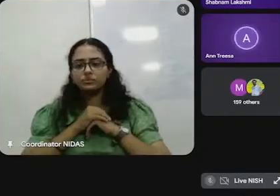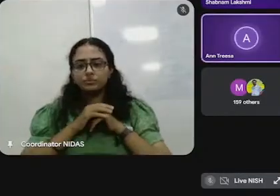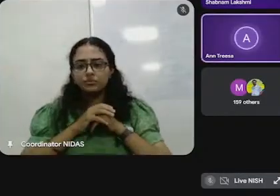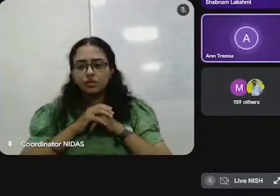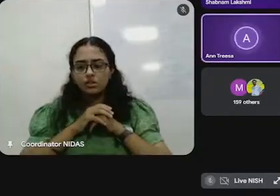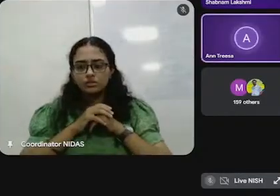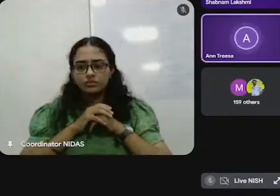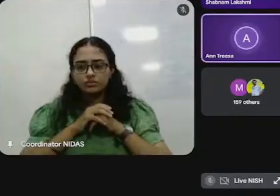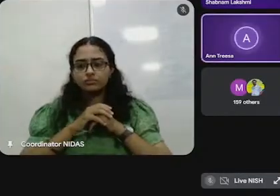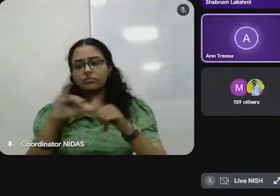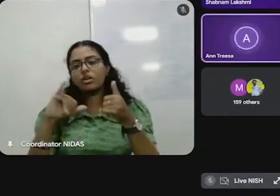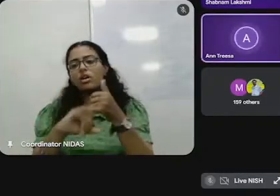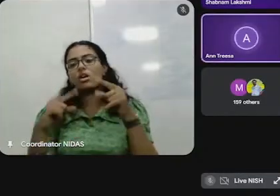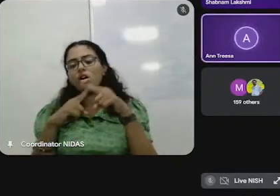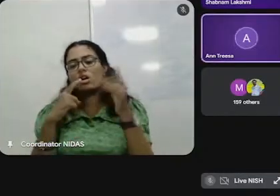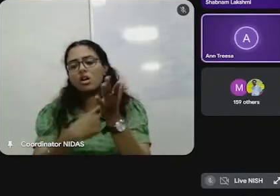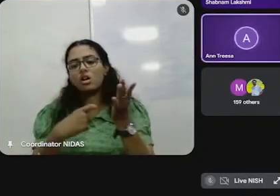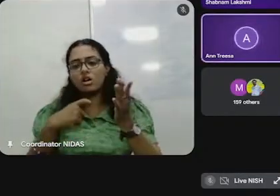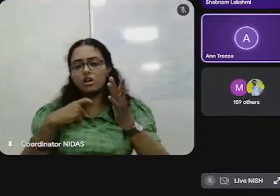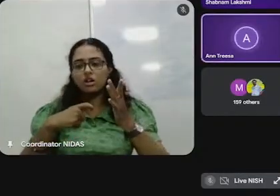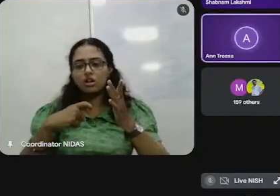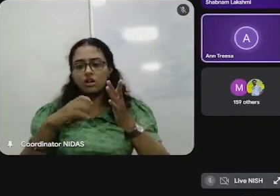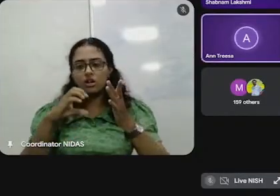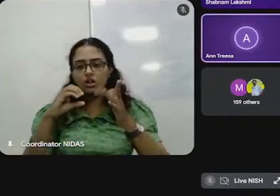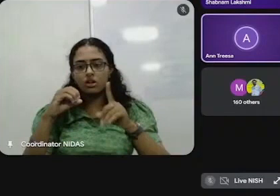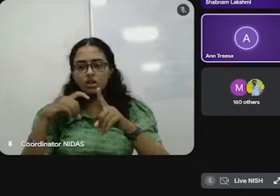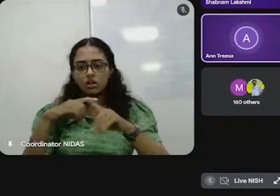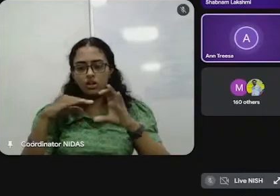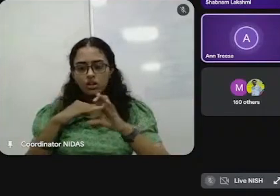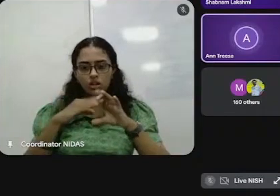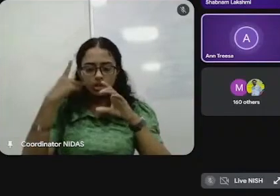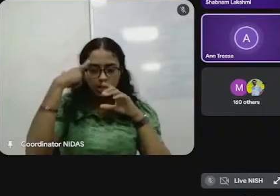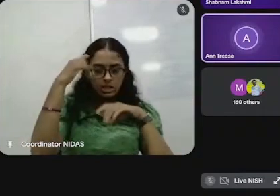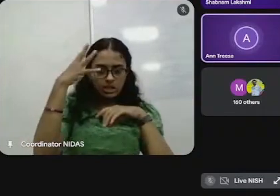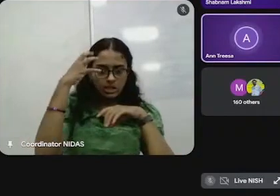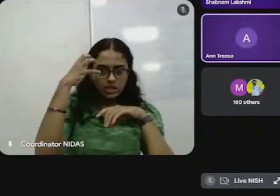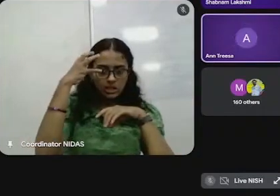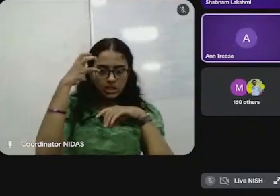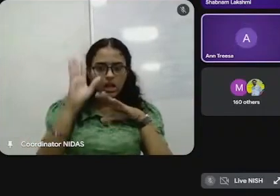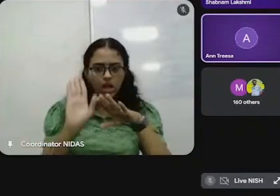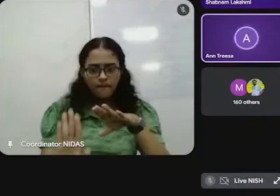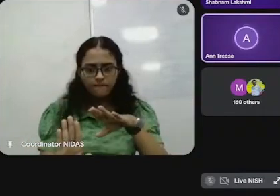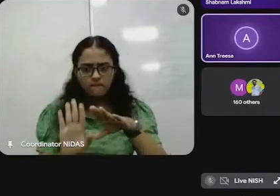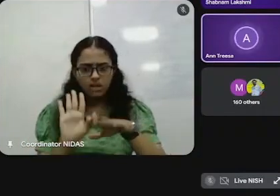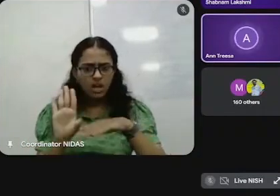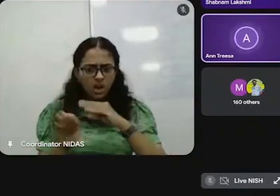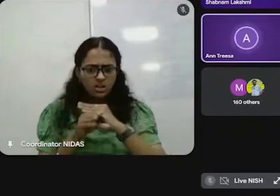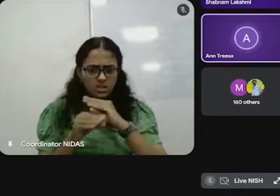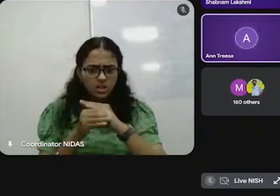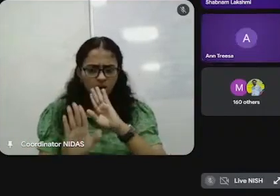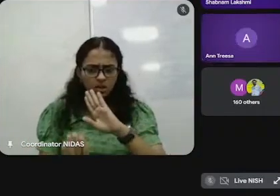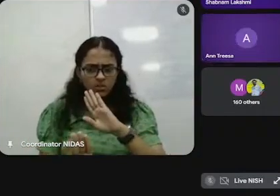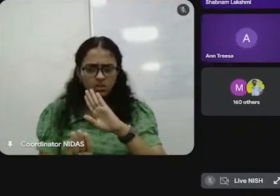ആക്ച്വലി സ്ട്രോക്ക് വരുന്ന മുമ്പ് അതിന്റെ സിംറ്റംസ് ഈ സിവിയർ ഹെഡ് ഏക്ക് പോലുള്ളതാണോ, അതോ വേറെ വല്ല സിംറ്റംസും